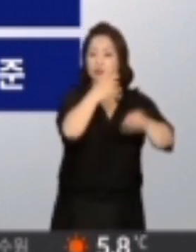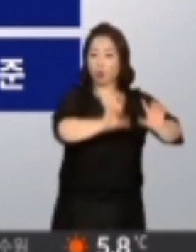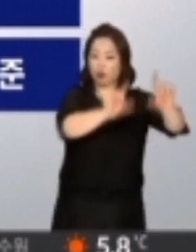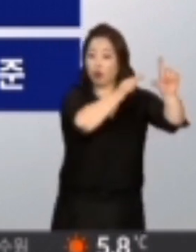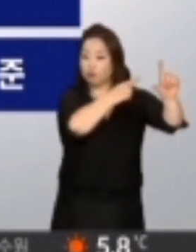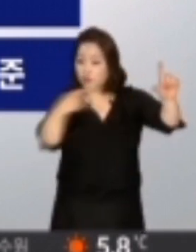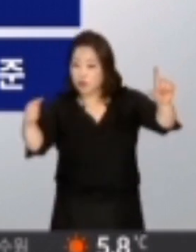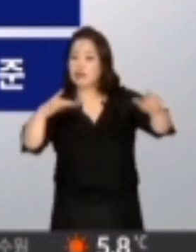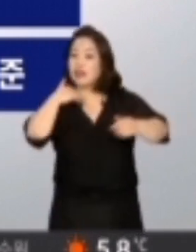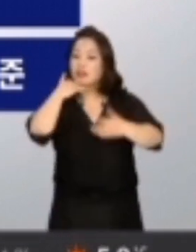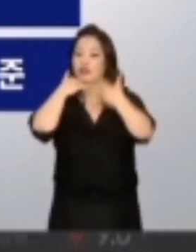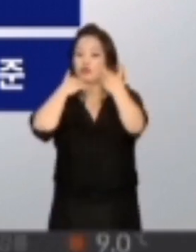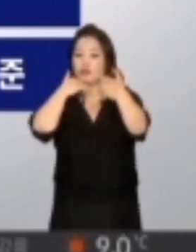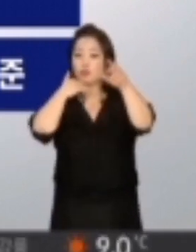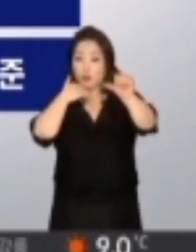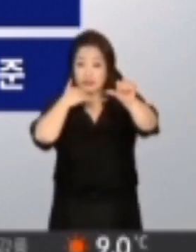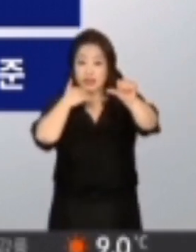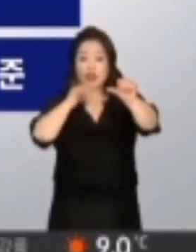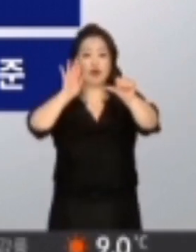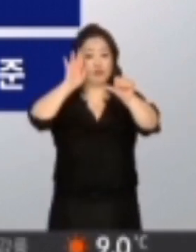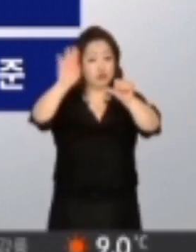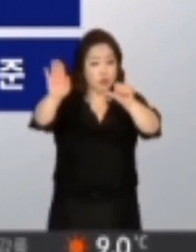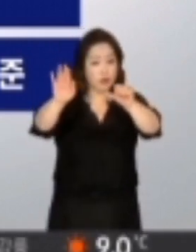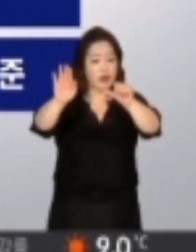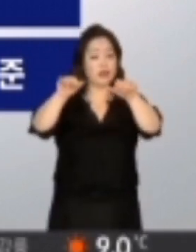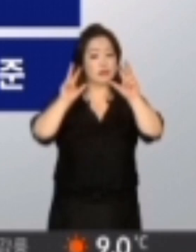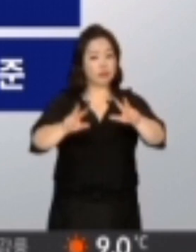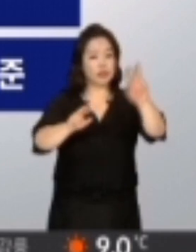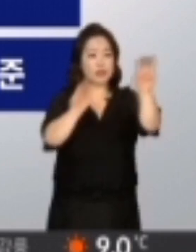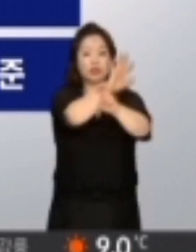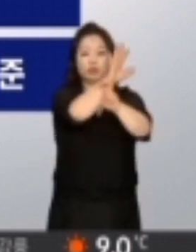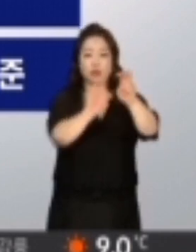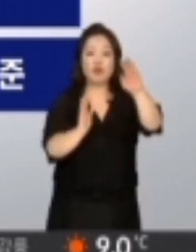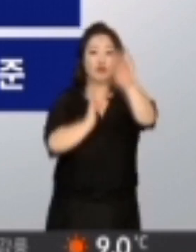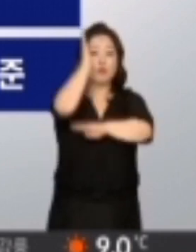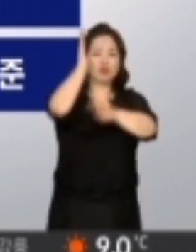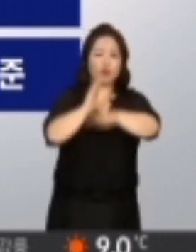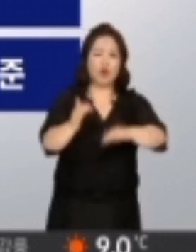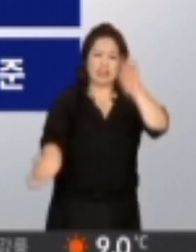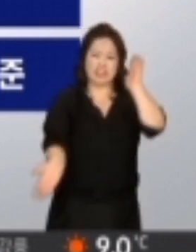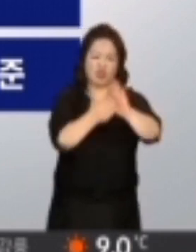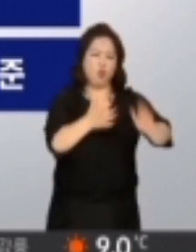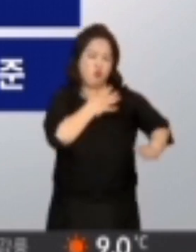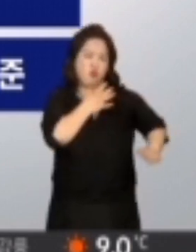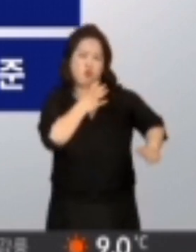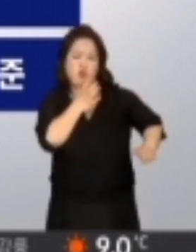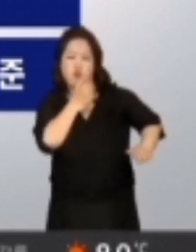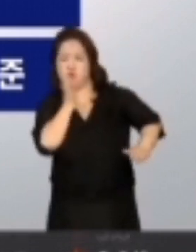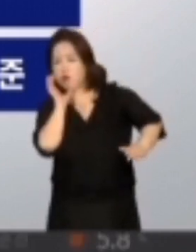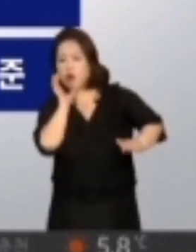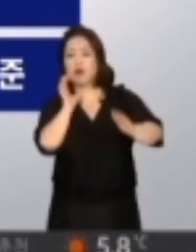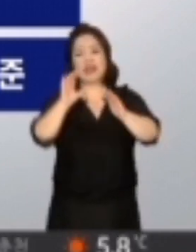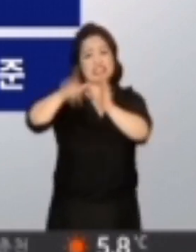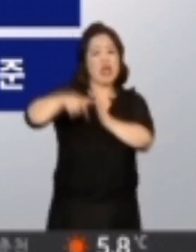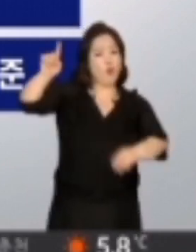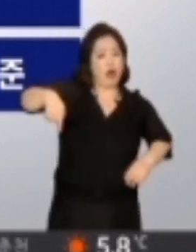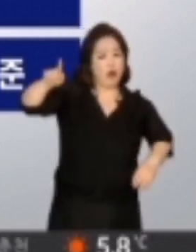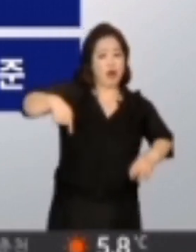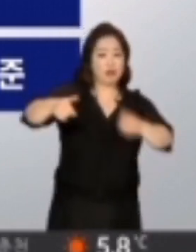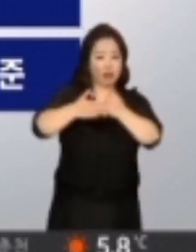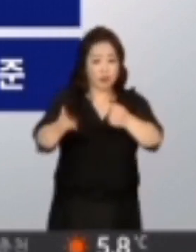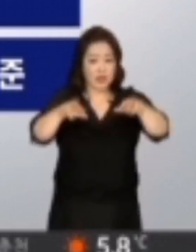2025년부터 65세 이상이 인구의 20%를 넘는 초고령 사회에 진입하게 돼 연령 상한을 높이는